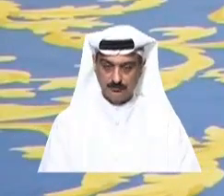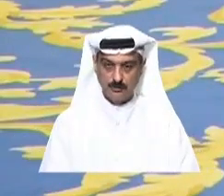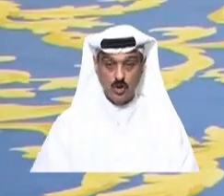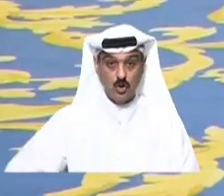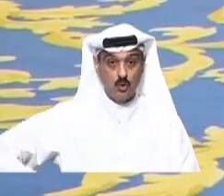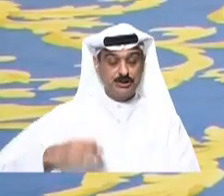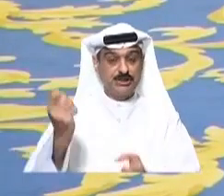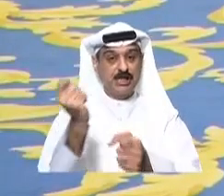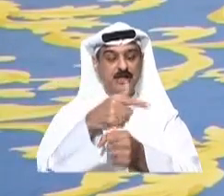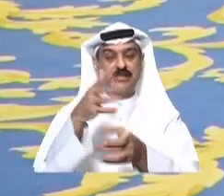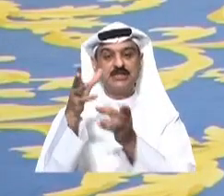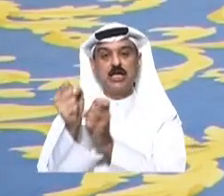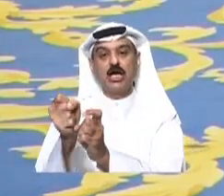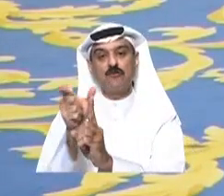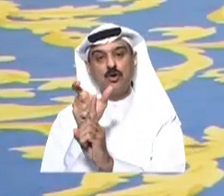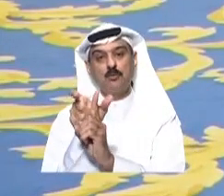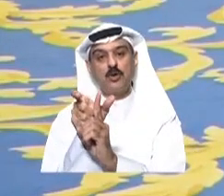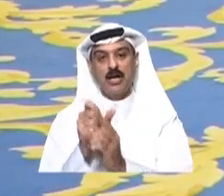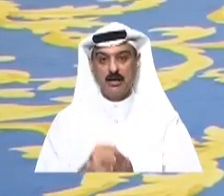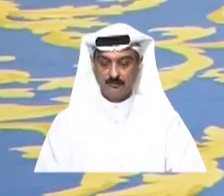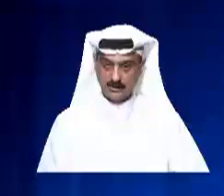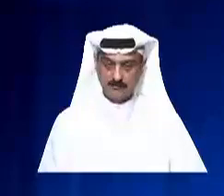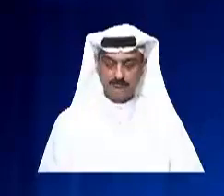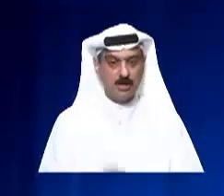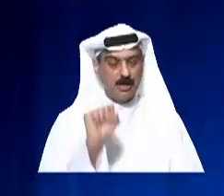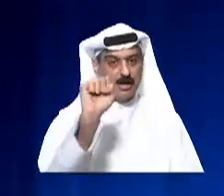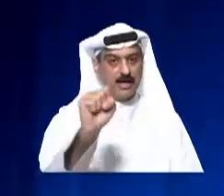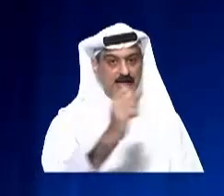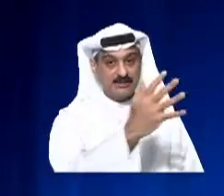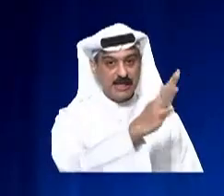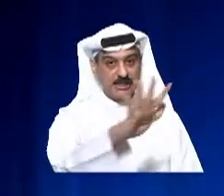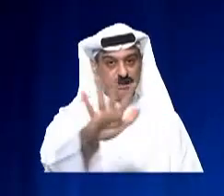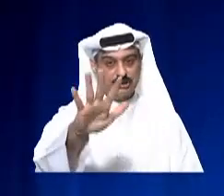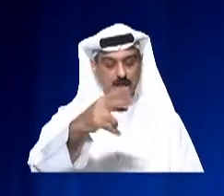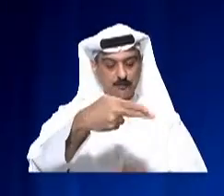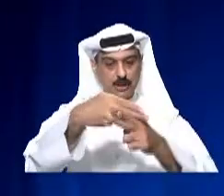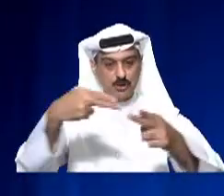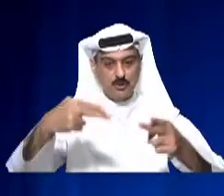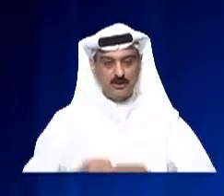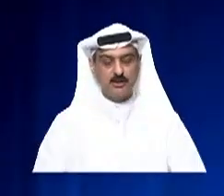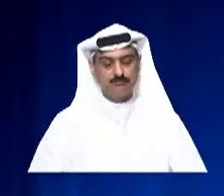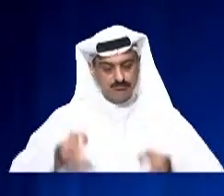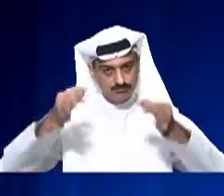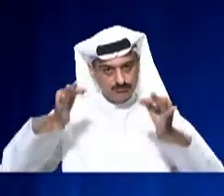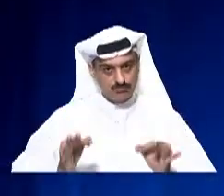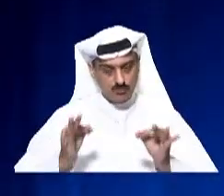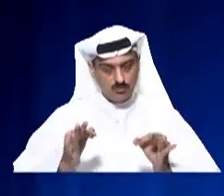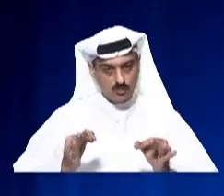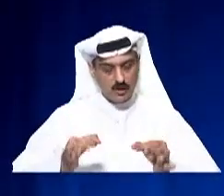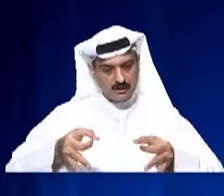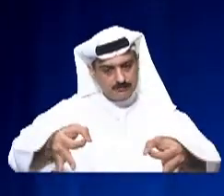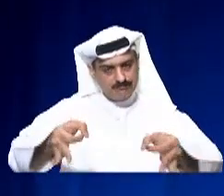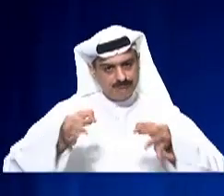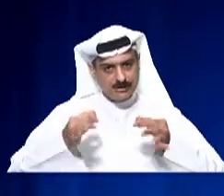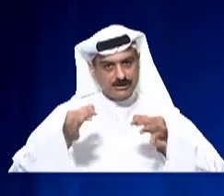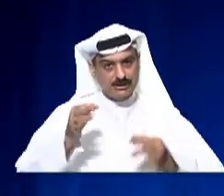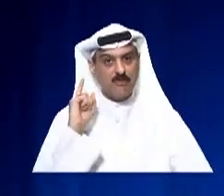العهد حفظهم الله ورعاهما لأبنائه المواطنين، مؤكدا على التزامه بهذه